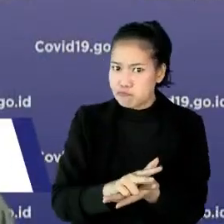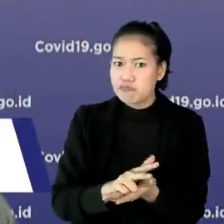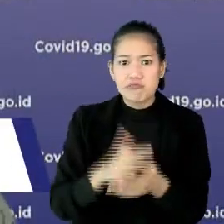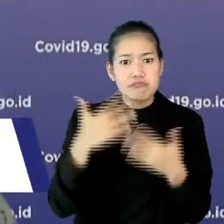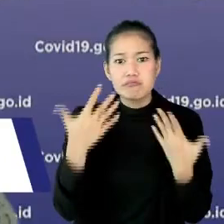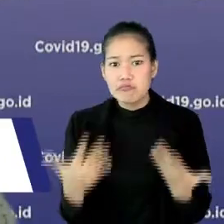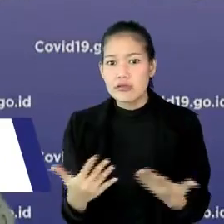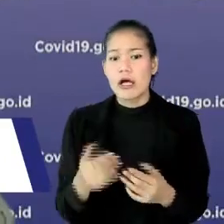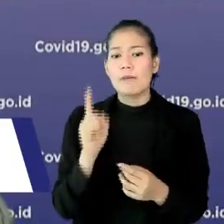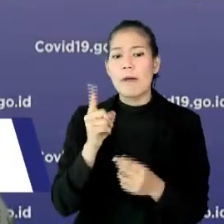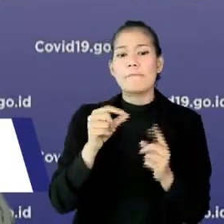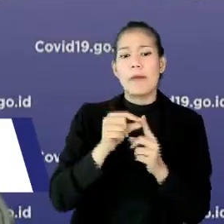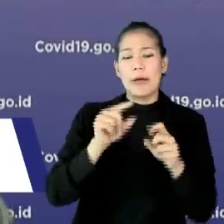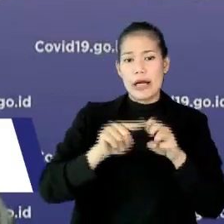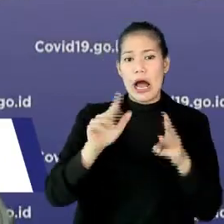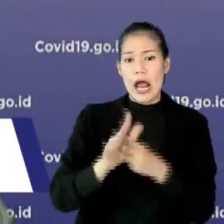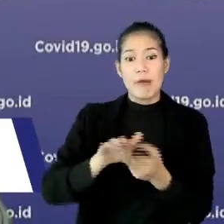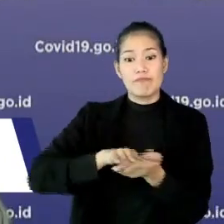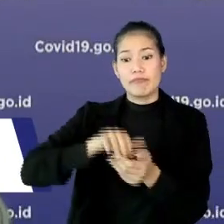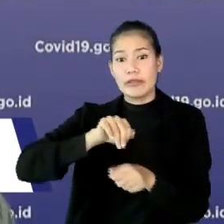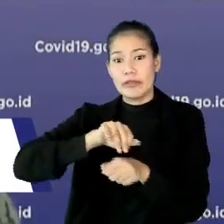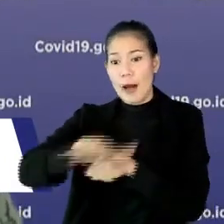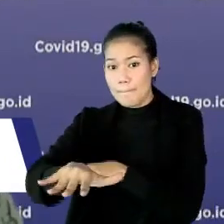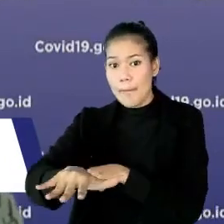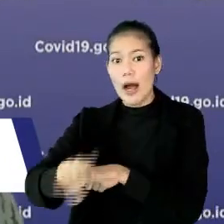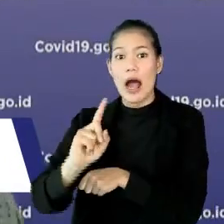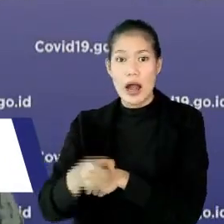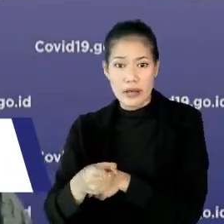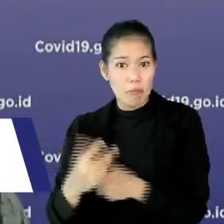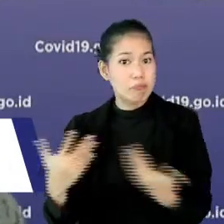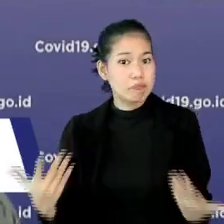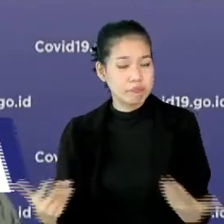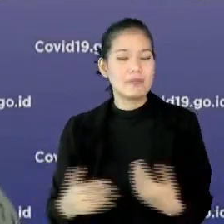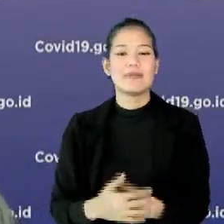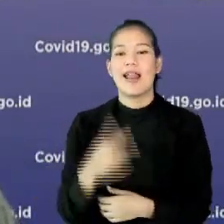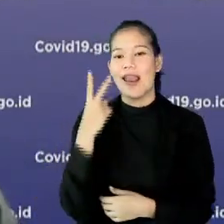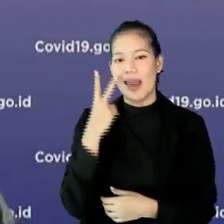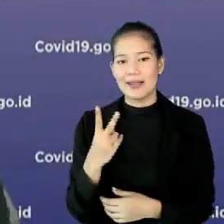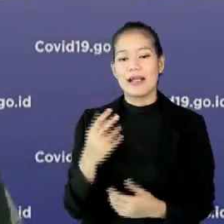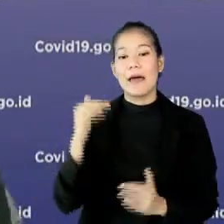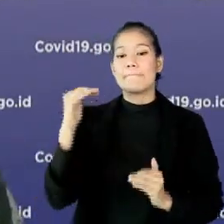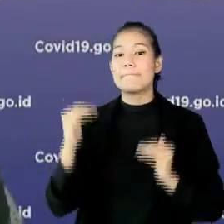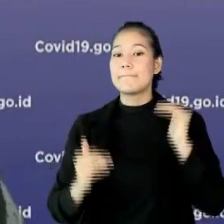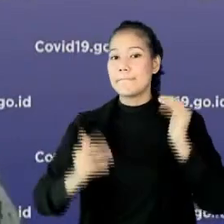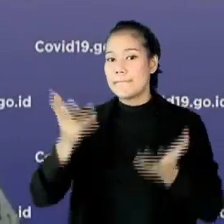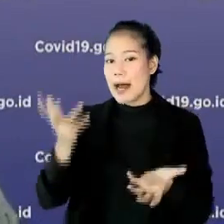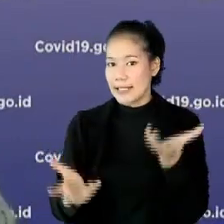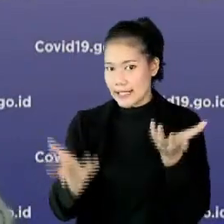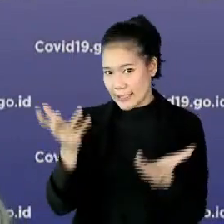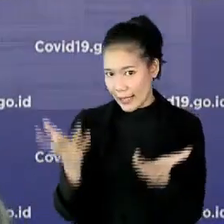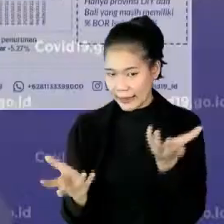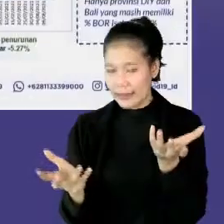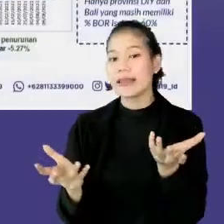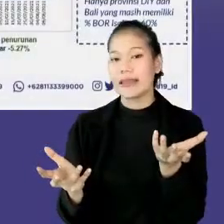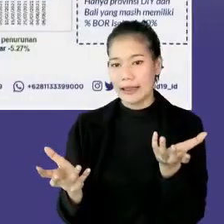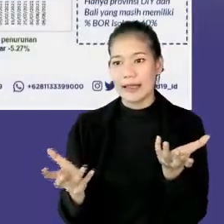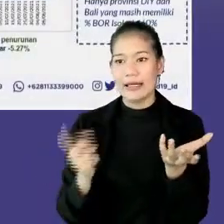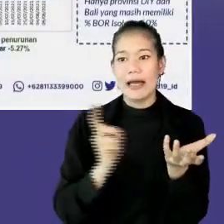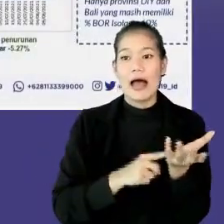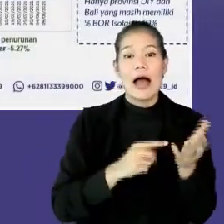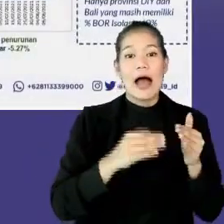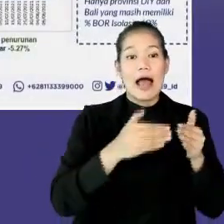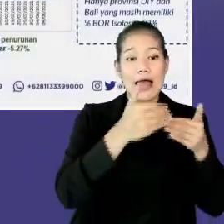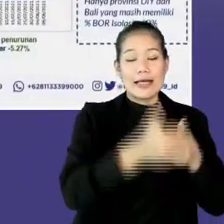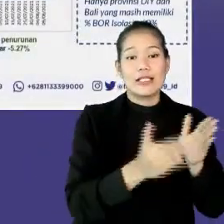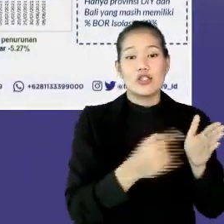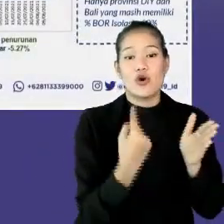kasus, berdampak pada angka bor di rumah sakit, kita masuk ke slide selanjutnya. Ini sudah kita bandingkan, kita sandingkan perkembangan bor